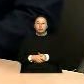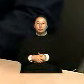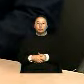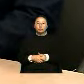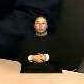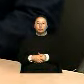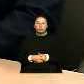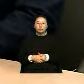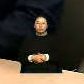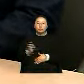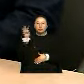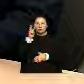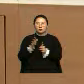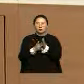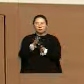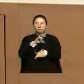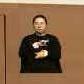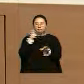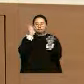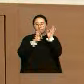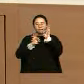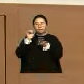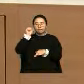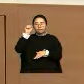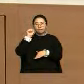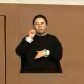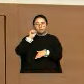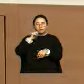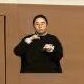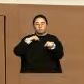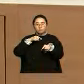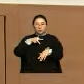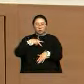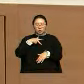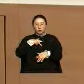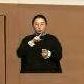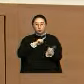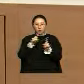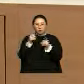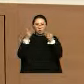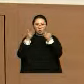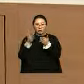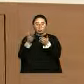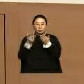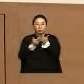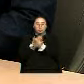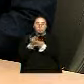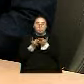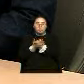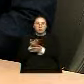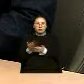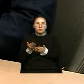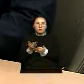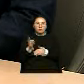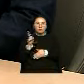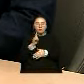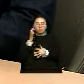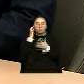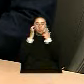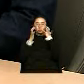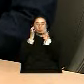자, 광주시의 명칭 찾기 캠페인, 그리고 정체성 복원에 대해서 오늘 좀 집중적으로 얘기를 해볼 텐데, 주로